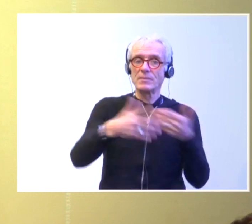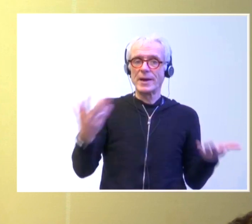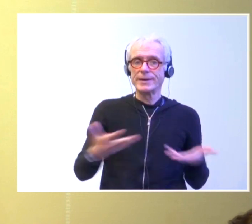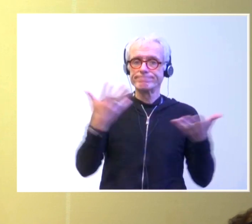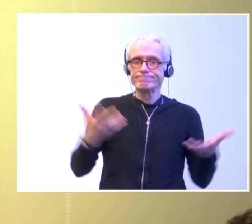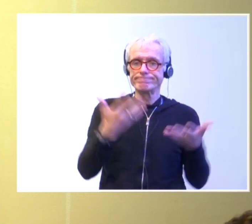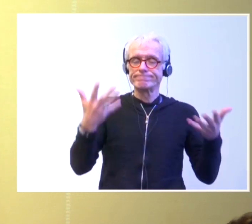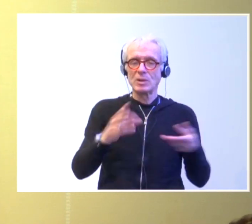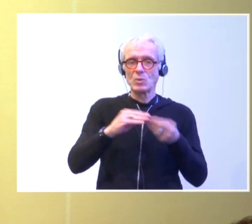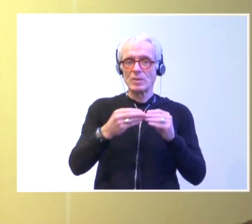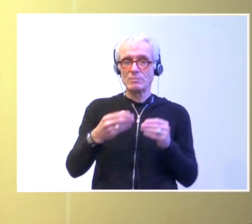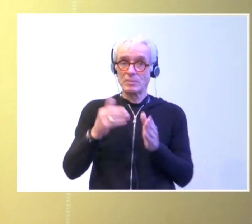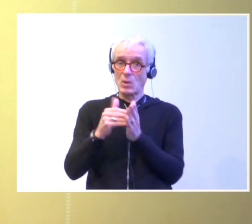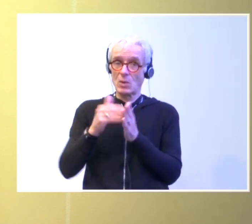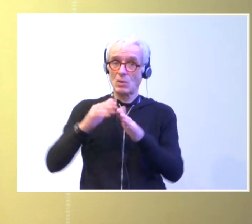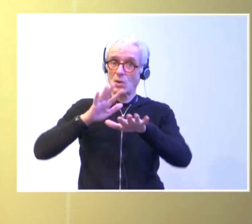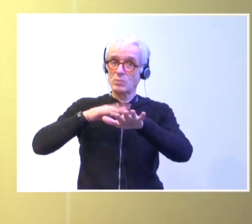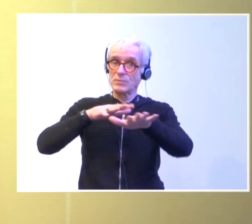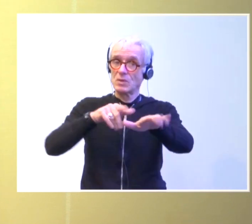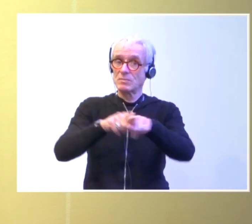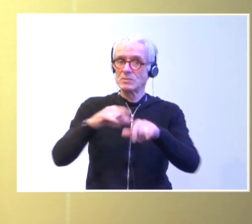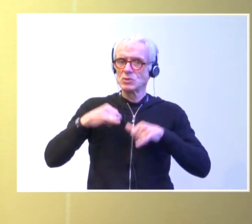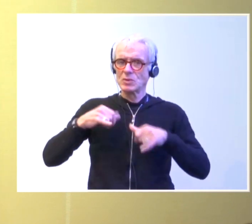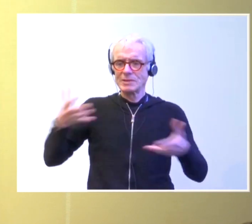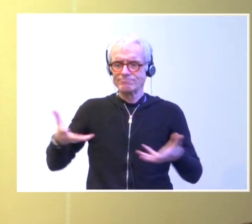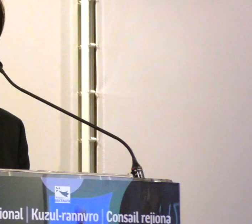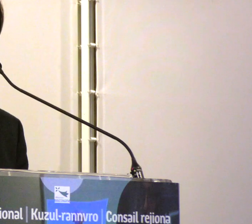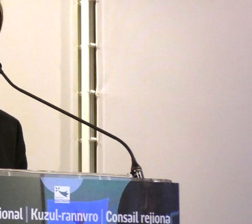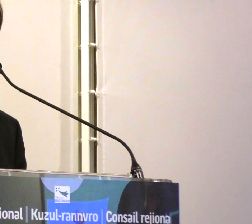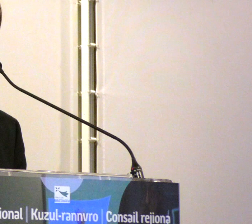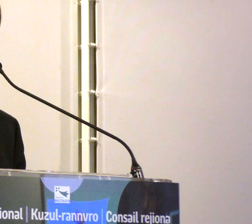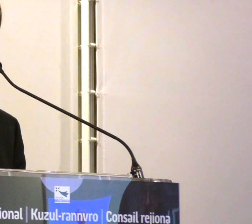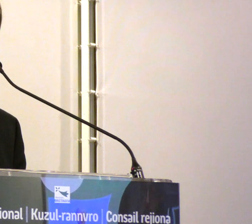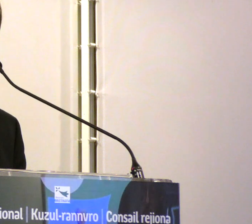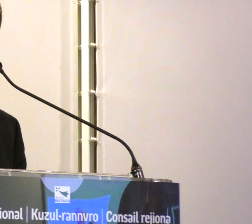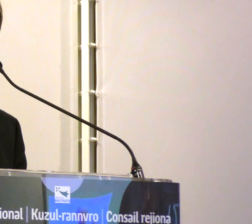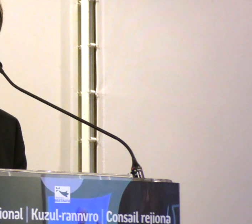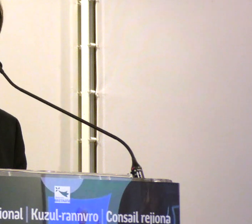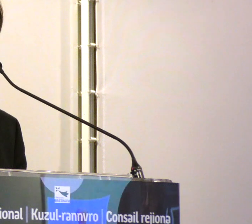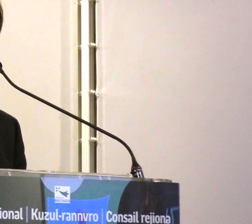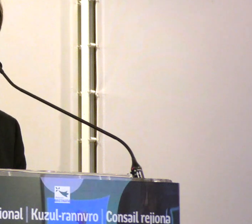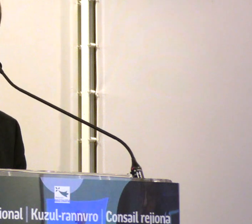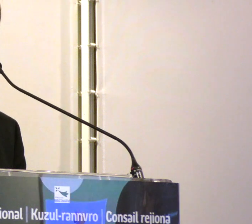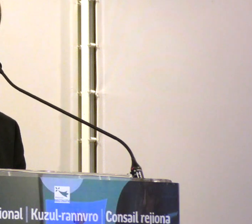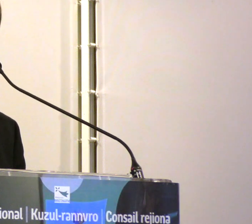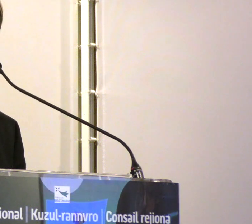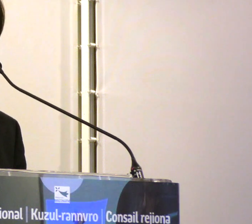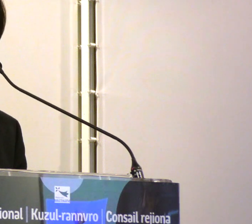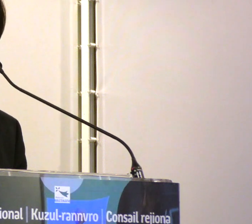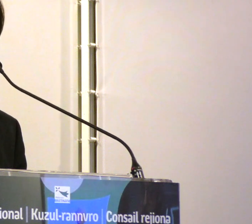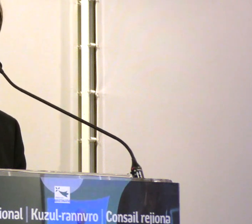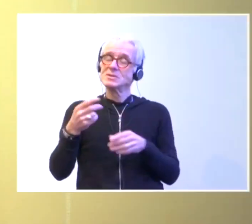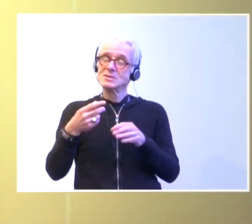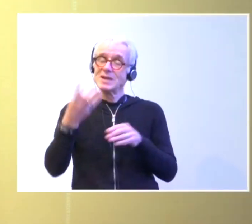Et donc c'est le même mouvement qu'il nous faut poursuivre aujourd'hui pour la jeunesse, car les statistiques se sont inversées, c'est chez les jeunes désormais que la pauvreté est massive, 4 fois plus élevée